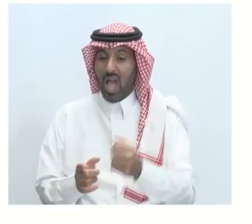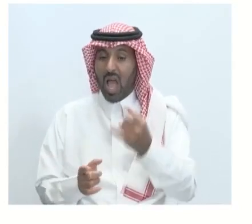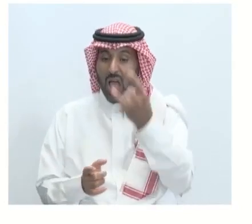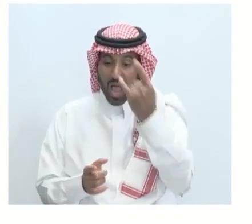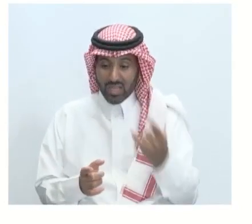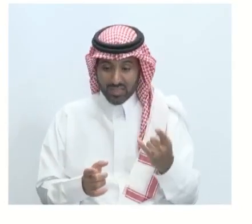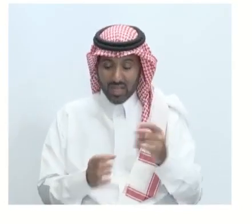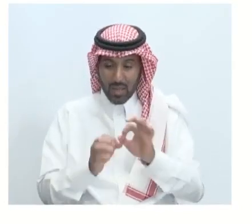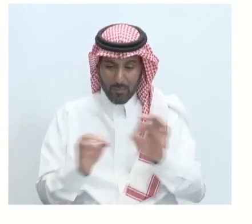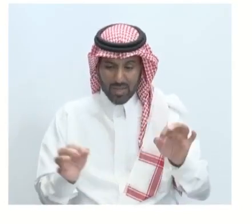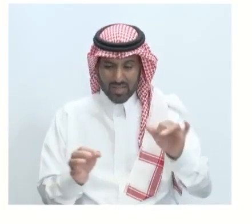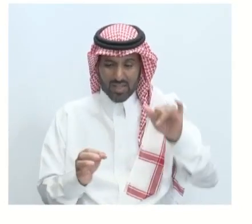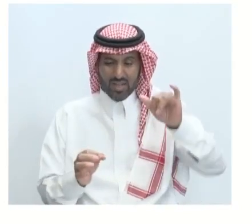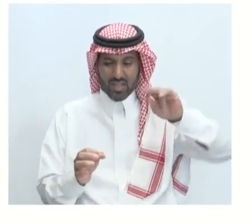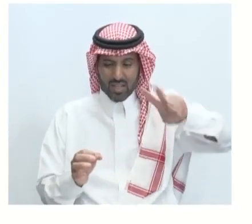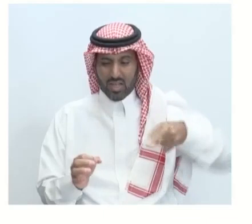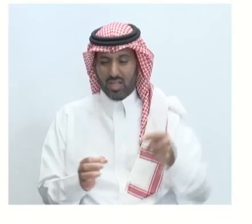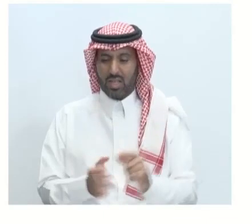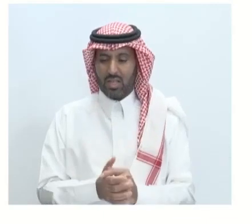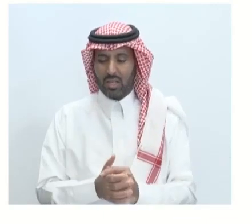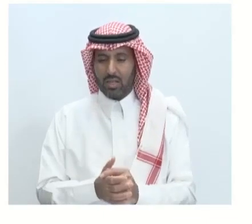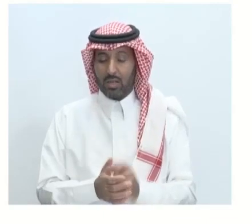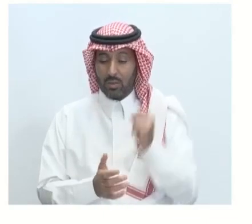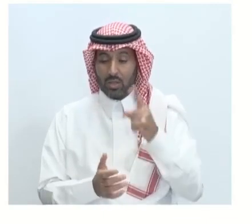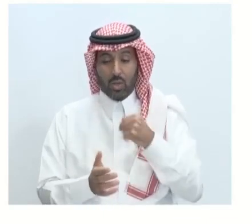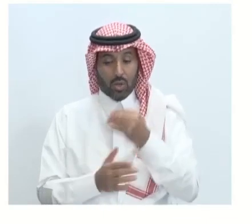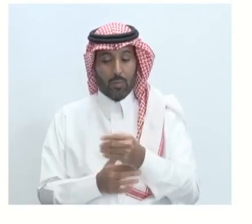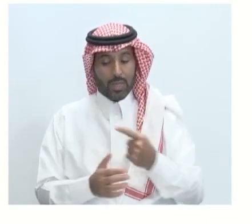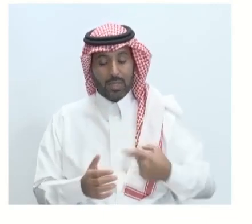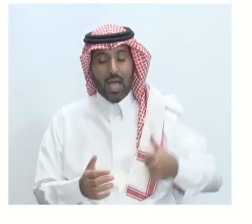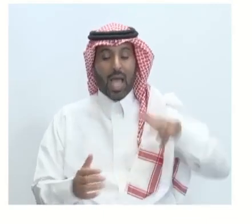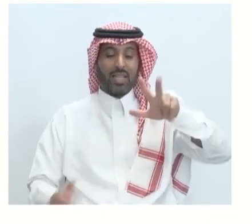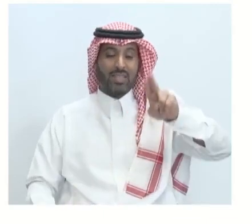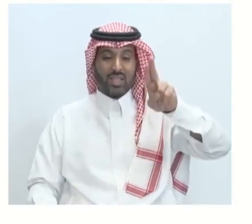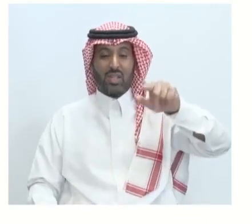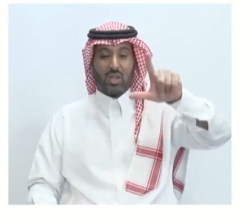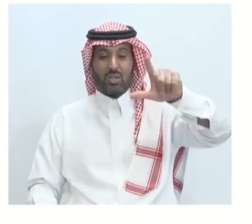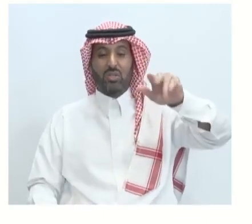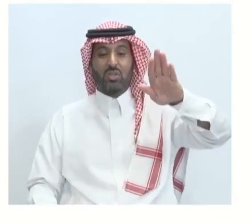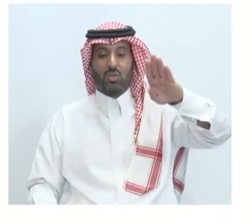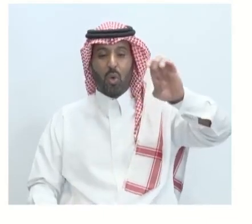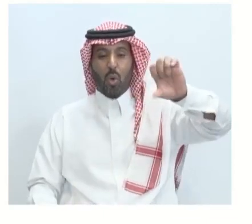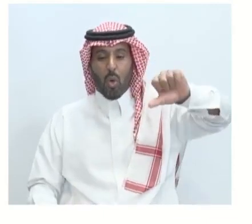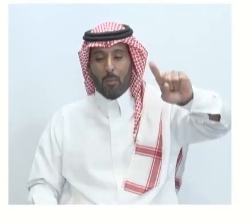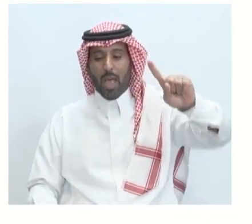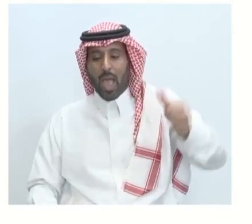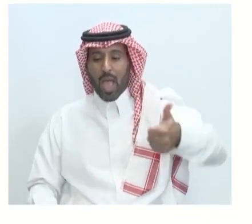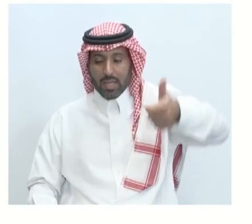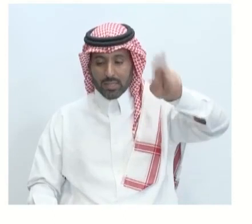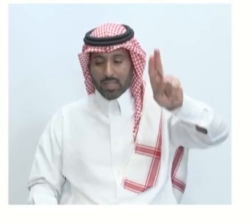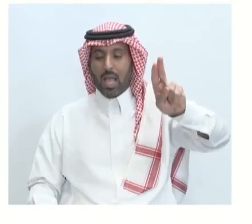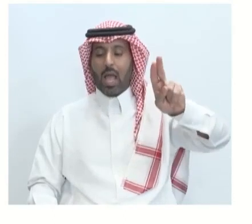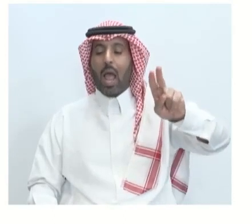متر وهذا وهذه تعرف بالتلسكوبات المتعدده